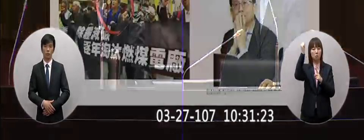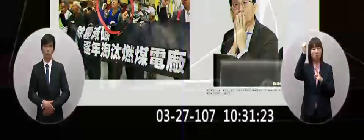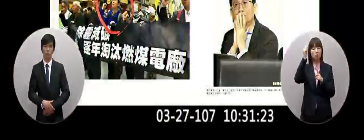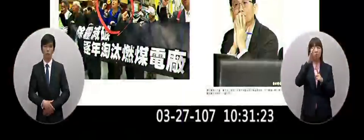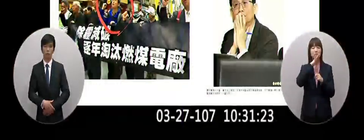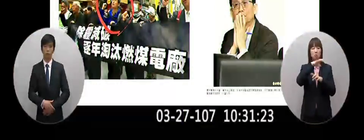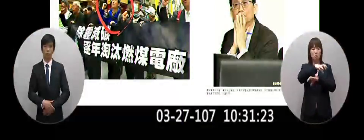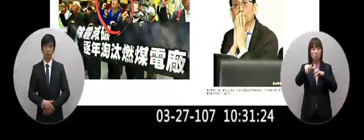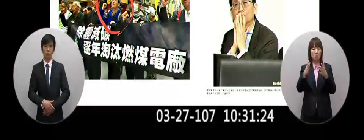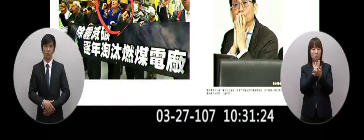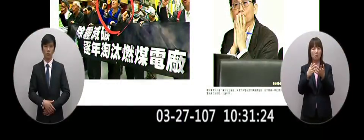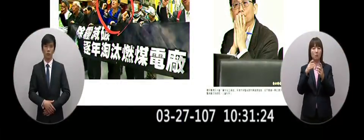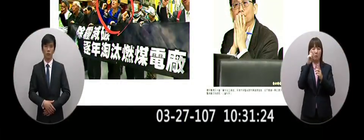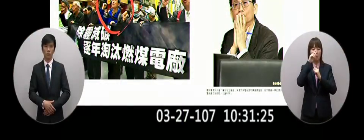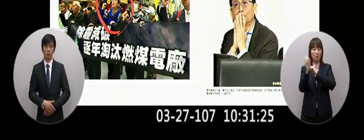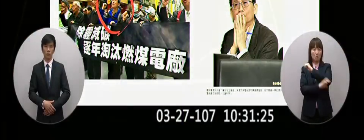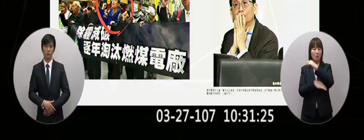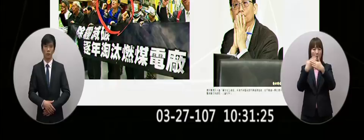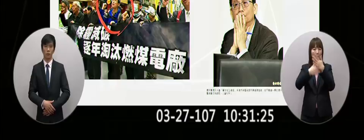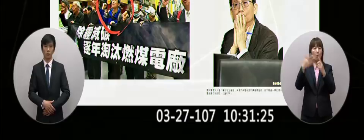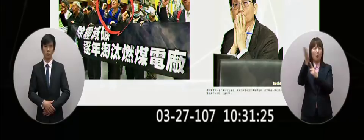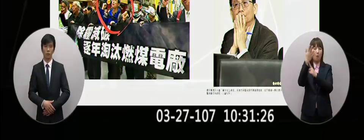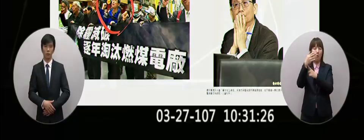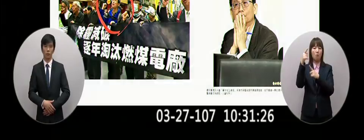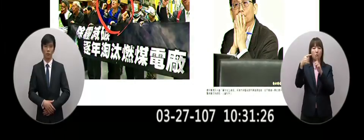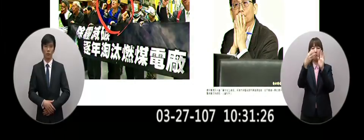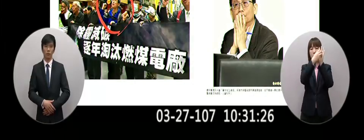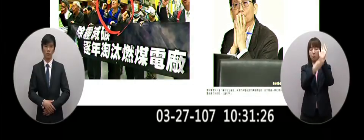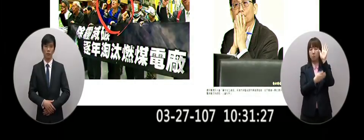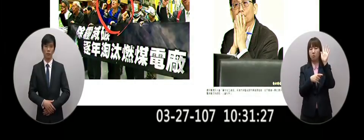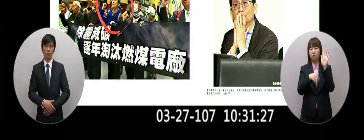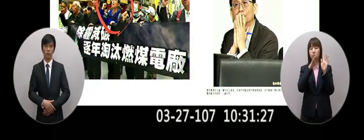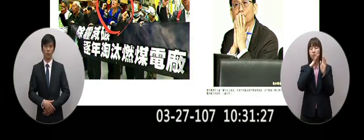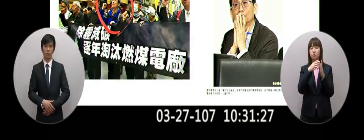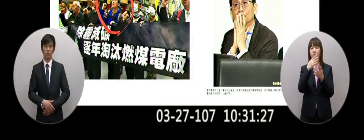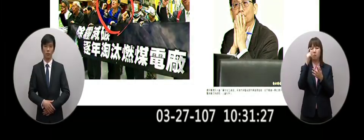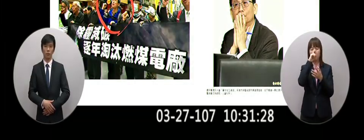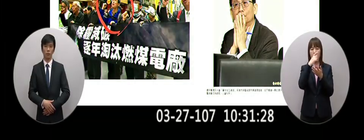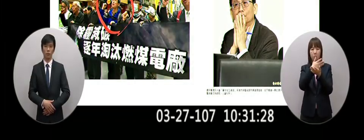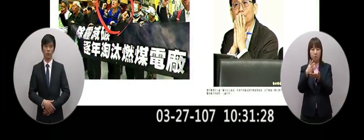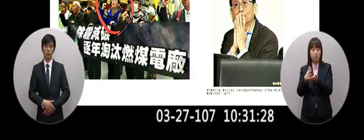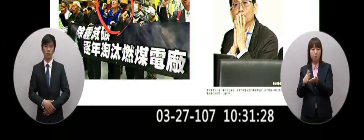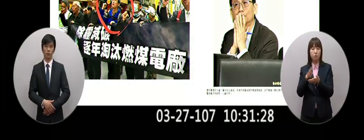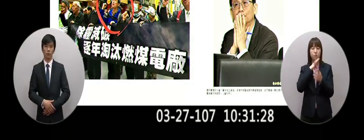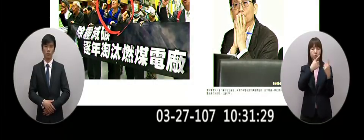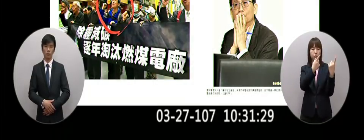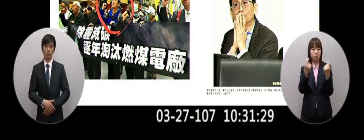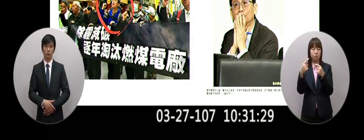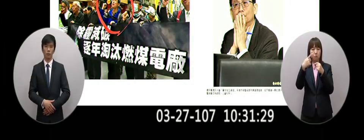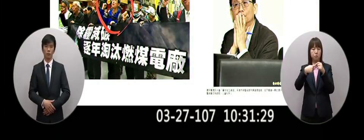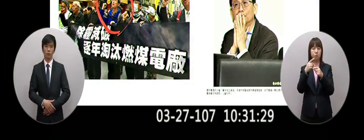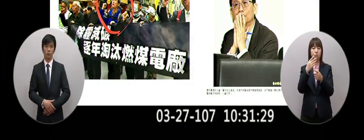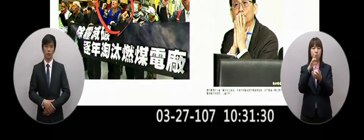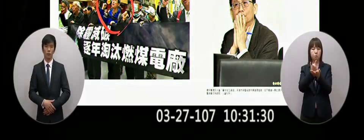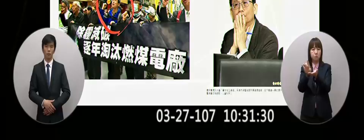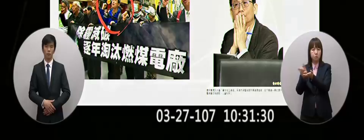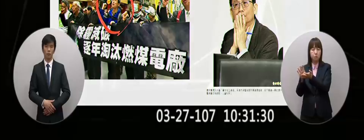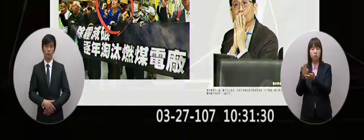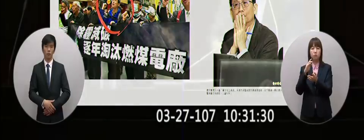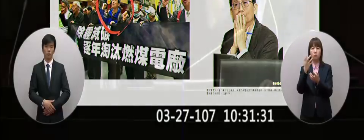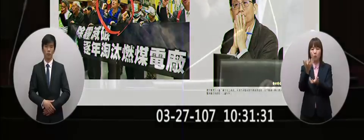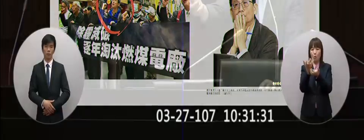高举减碳的旗帜。你看他的标语是什么？除霾减碳， 逐年淘汰燃煤电